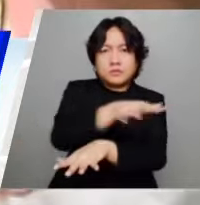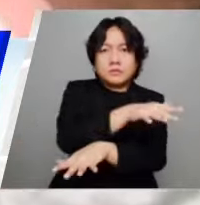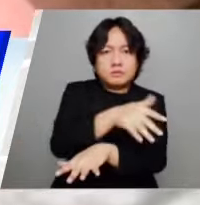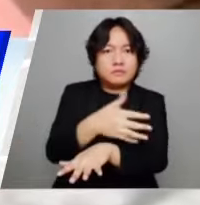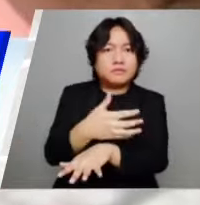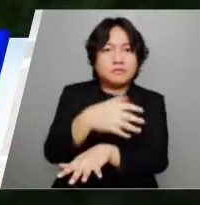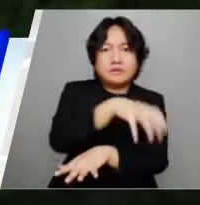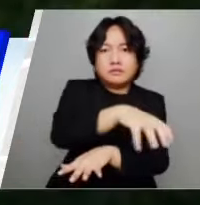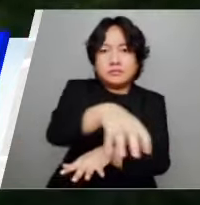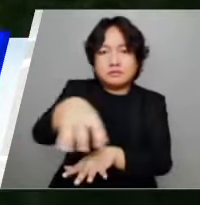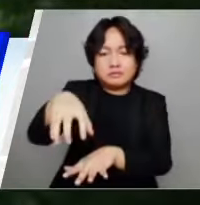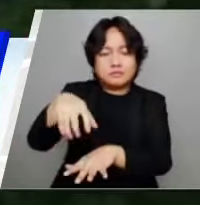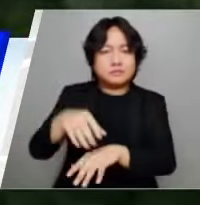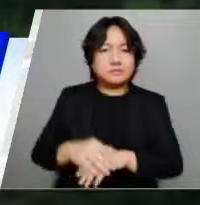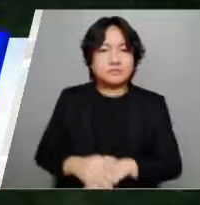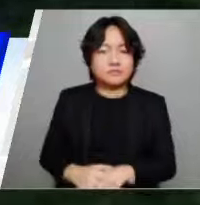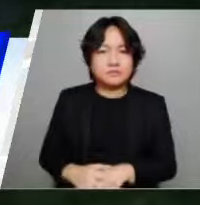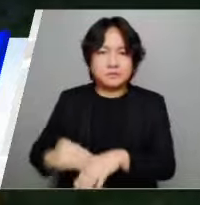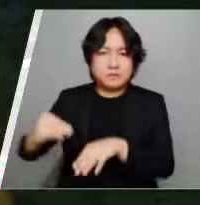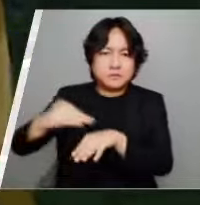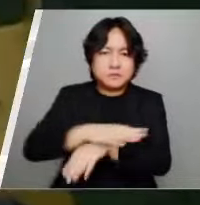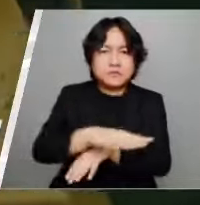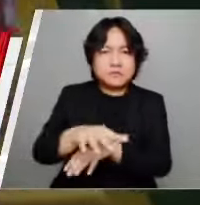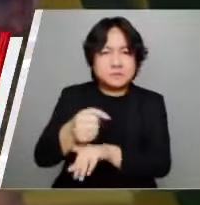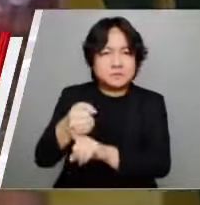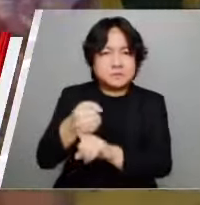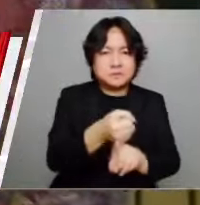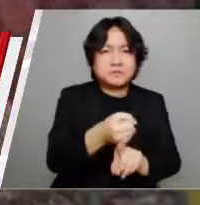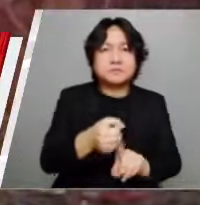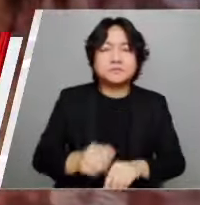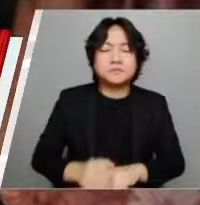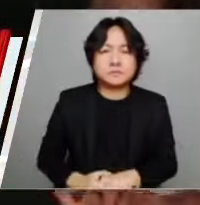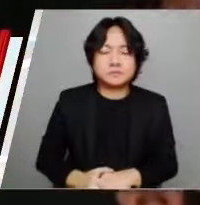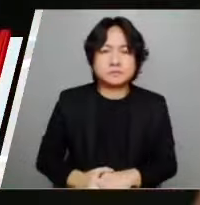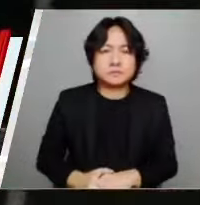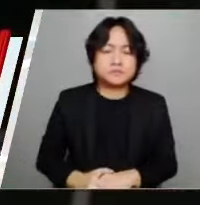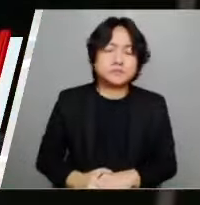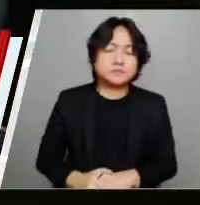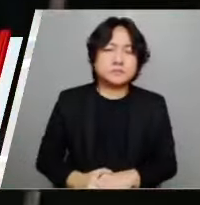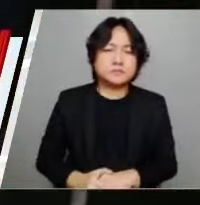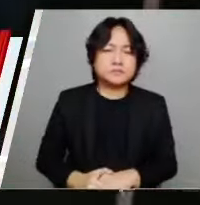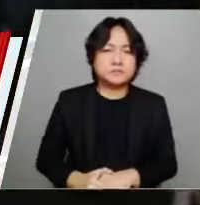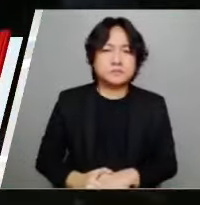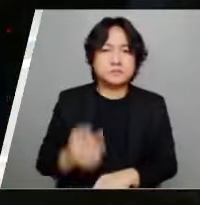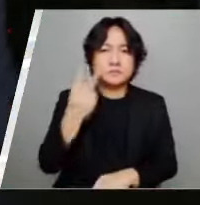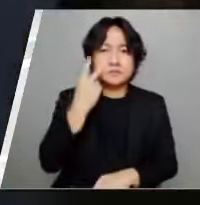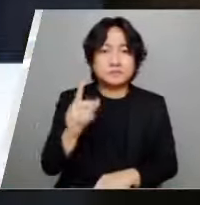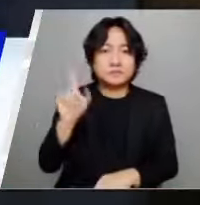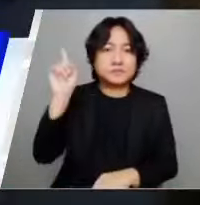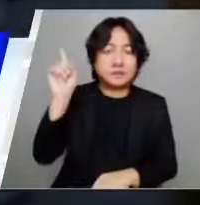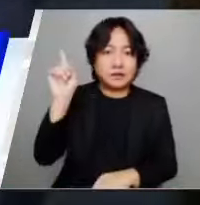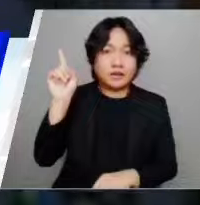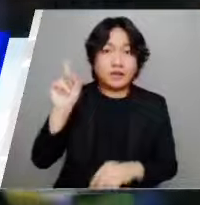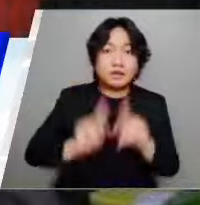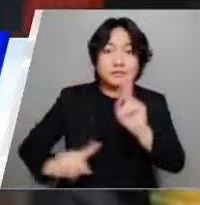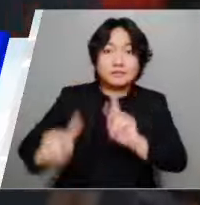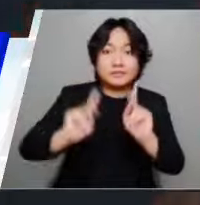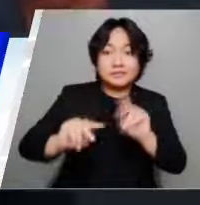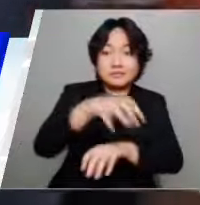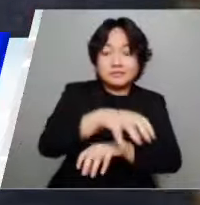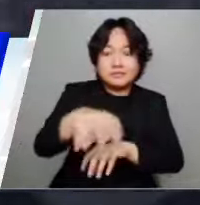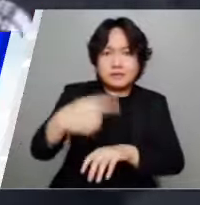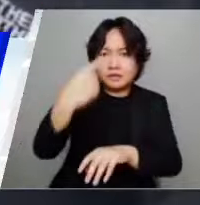ninyo? Opo, sir. Actually, isang pamilya lang dapat yung target i-rescue ng mga rescuer dito. Pero nagulat sila, pagdating nila dito, yung